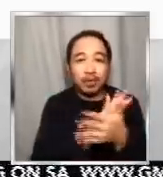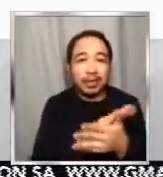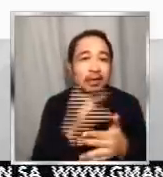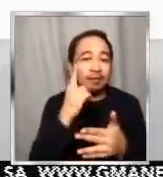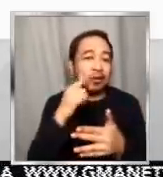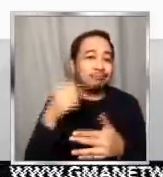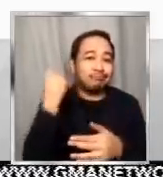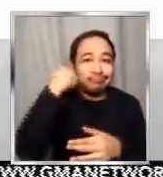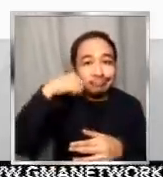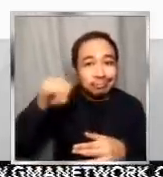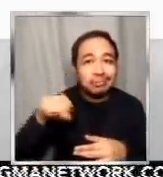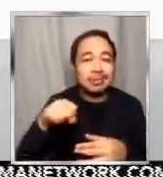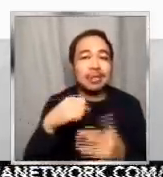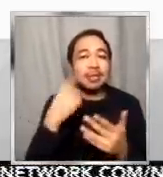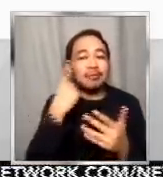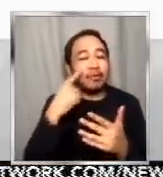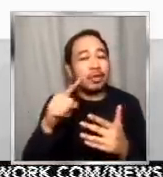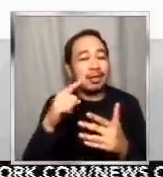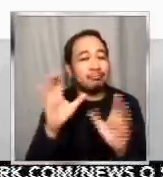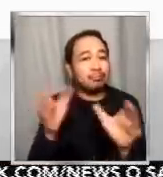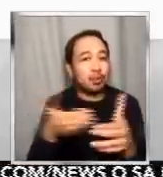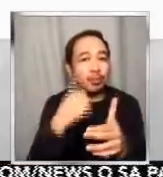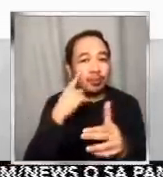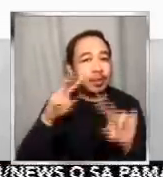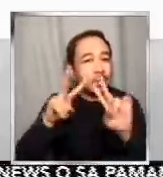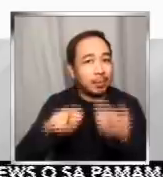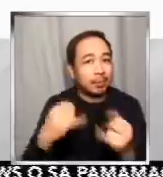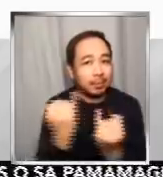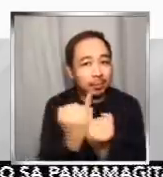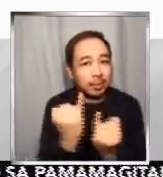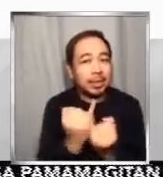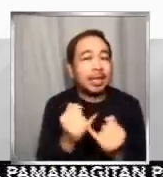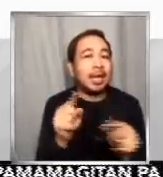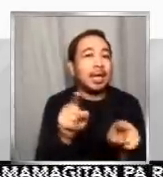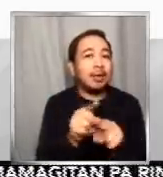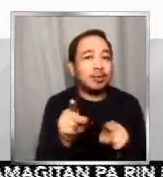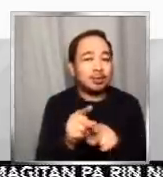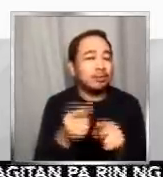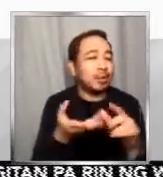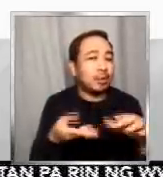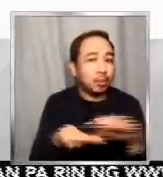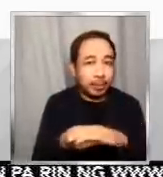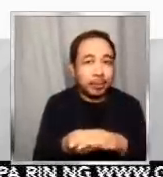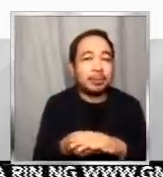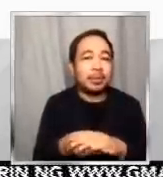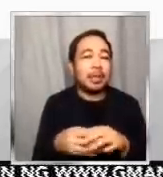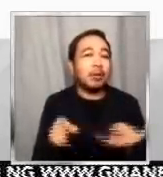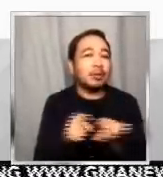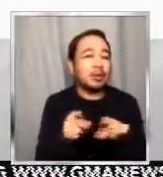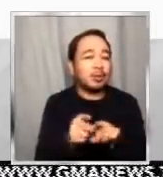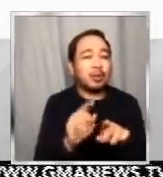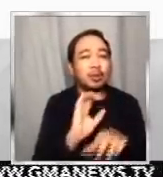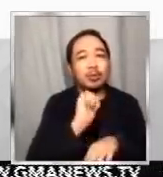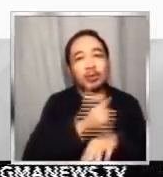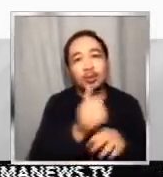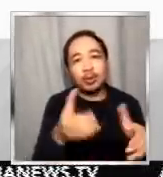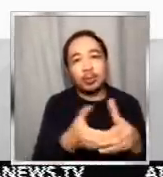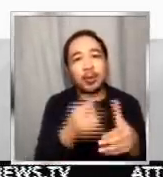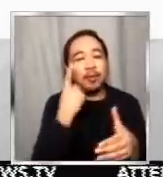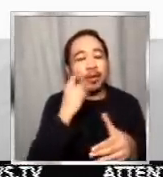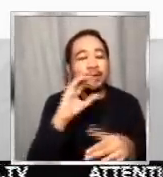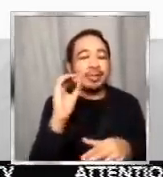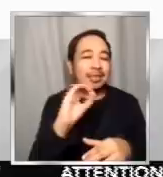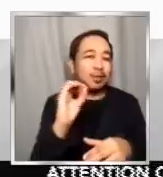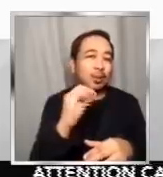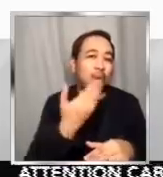Imbestiga ng PhilHealth na Pinalawig at Ginoong Mega Task Force Laban sa Korupsyon. Meron din task force para sa zero hunger at National Task